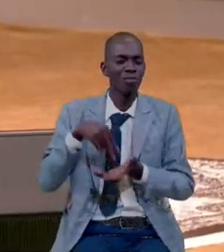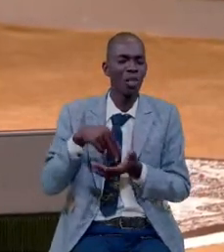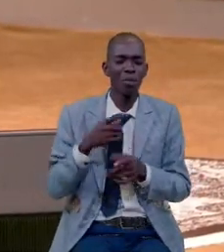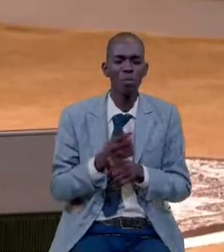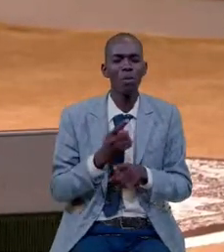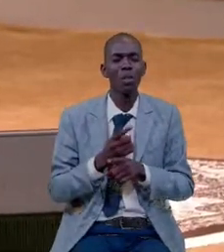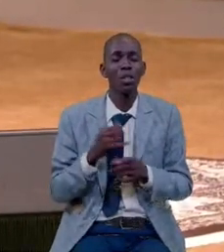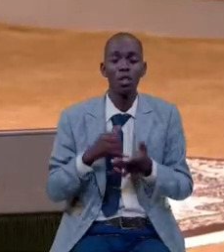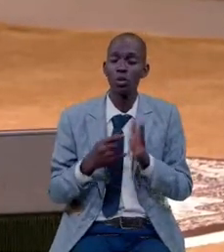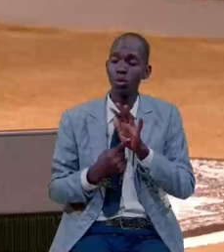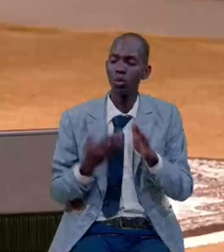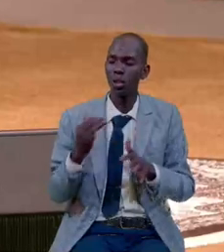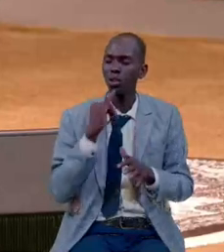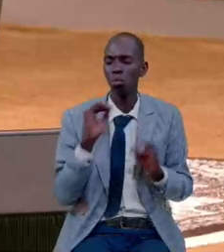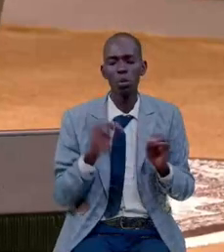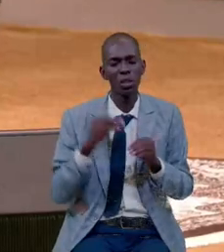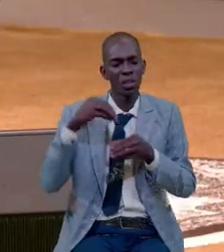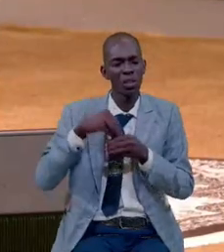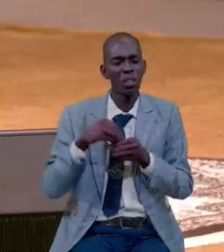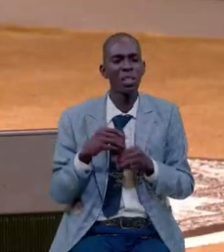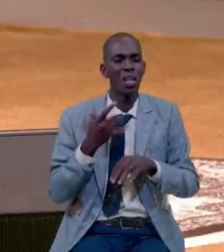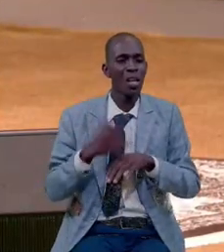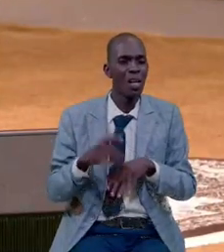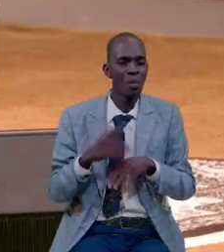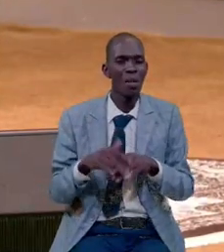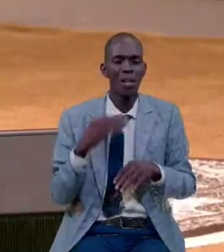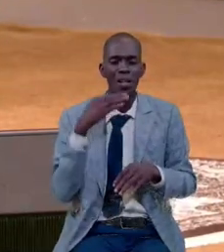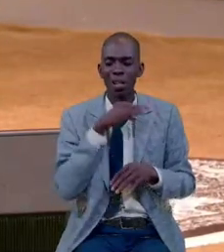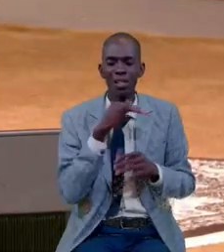vide, un sac vide